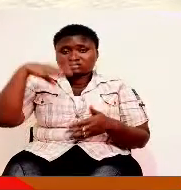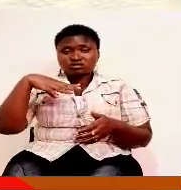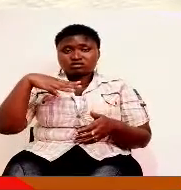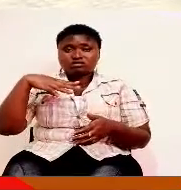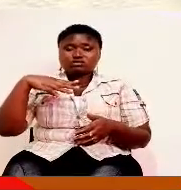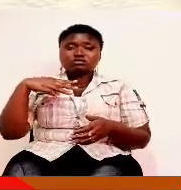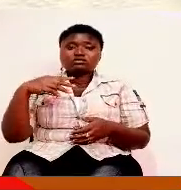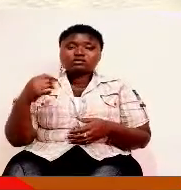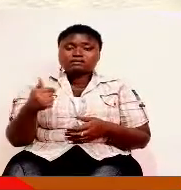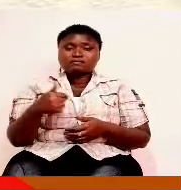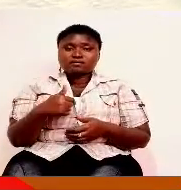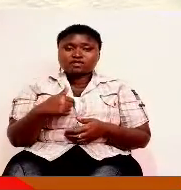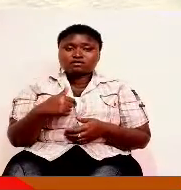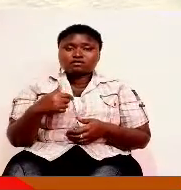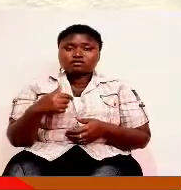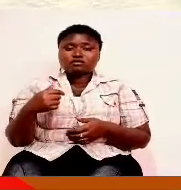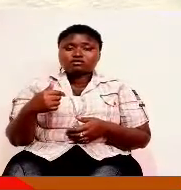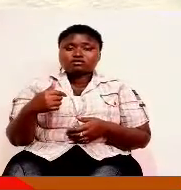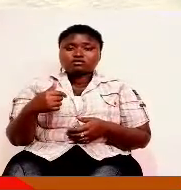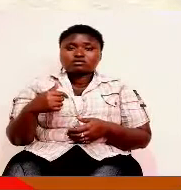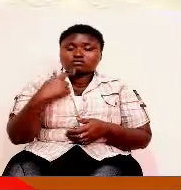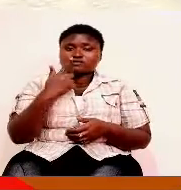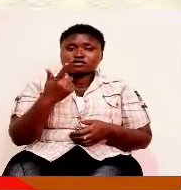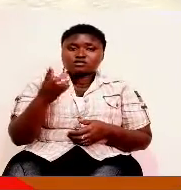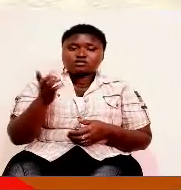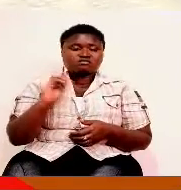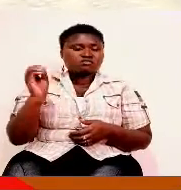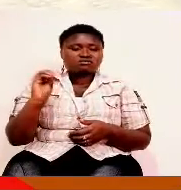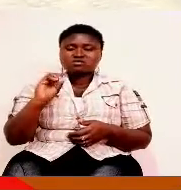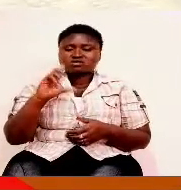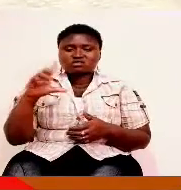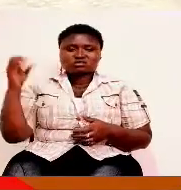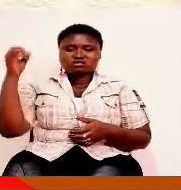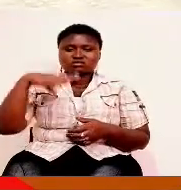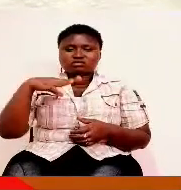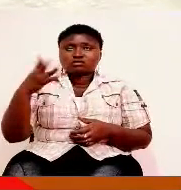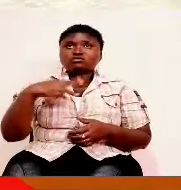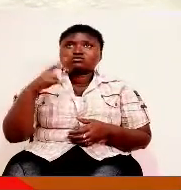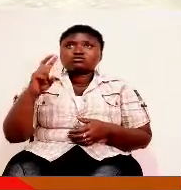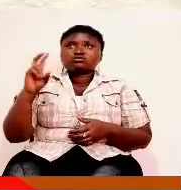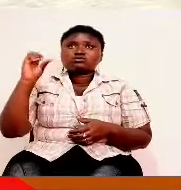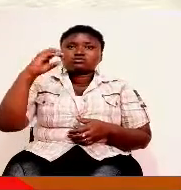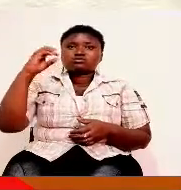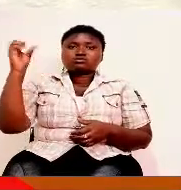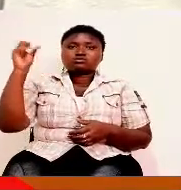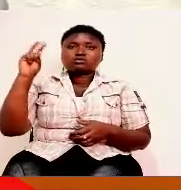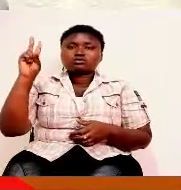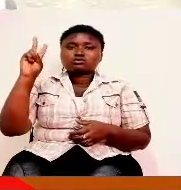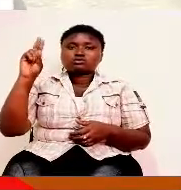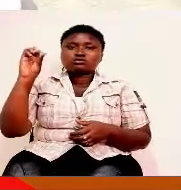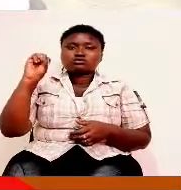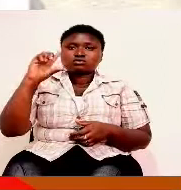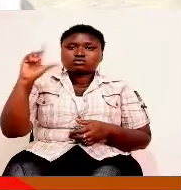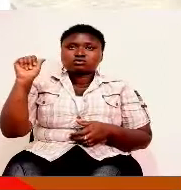dhitima li. Nye ni dau gire dhitima di komeda. Gevura sora. Jeta kwa George Kariuki. Nande